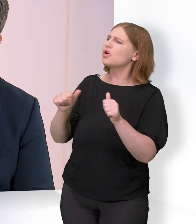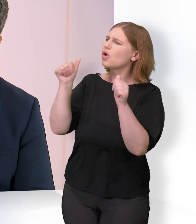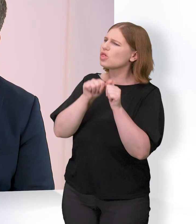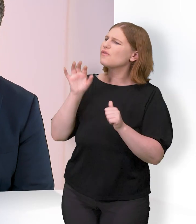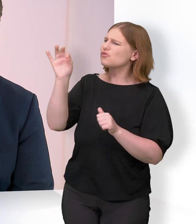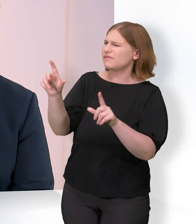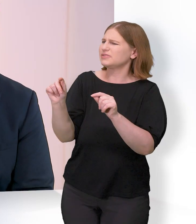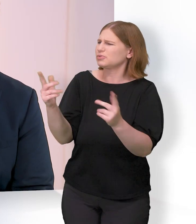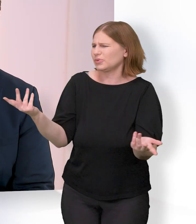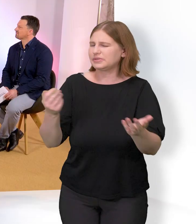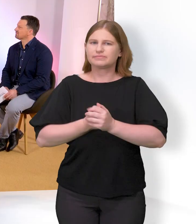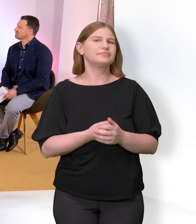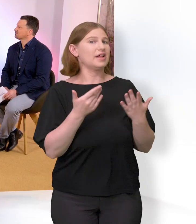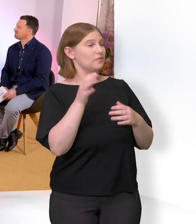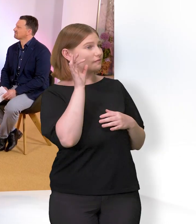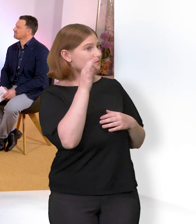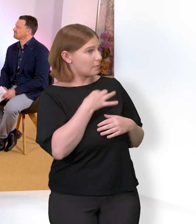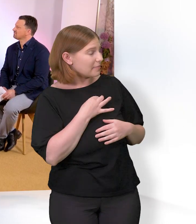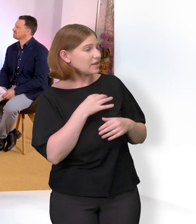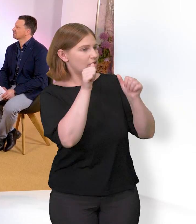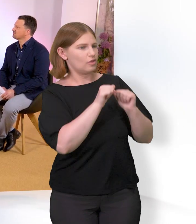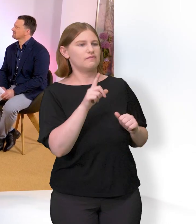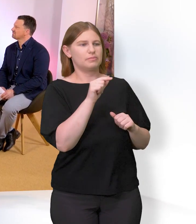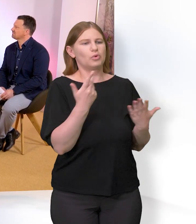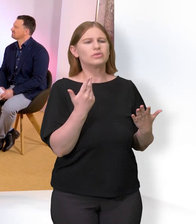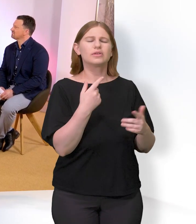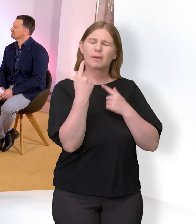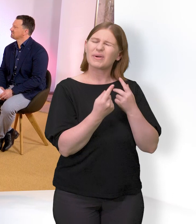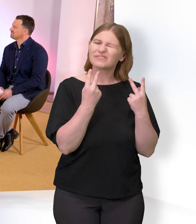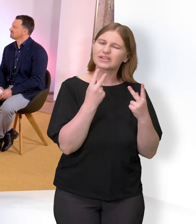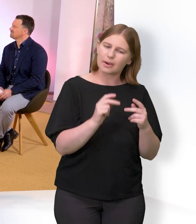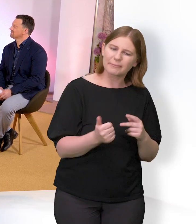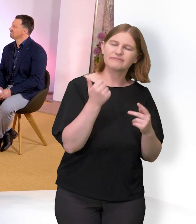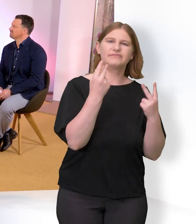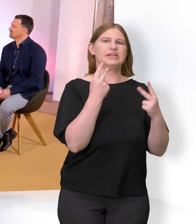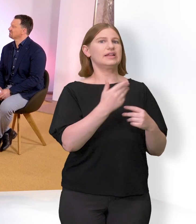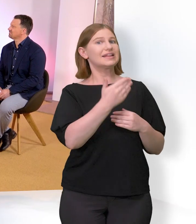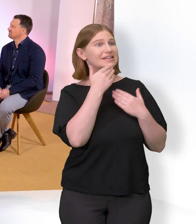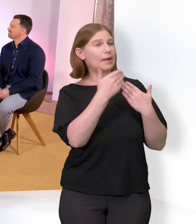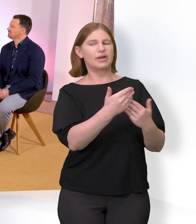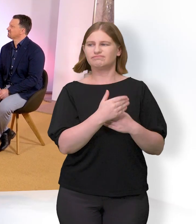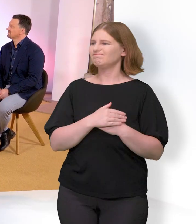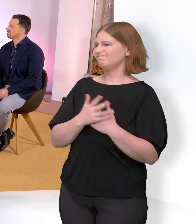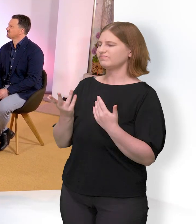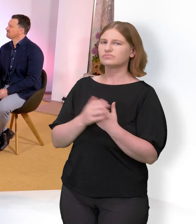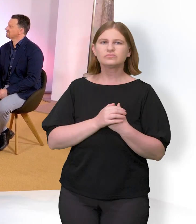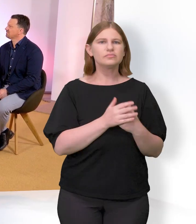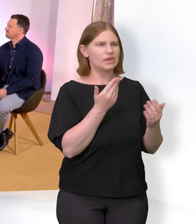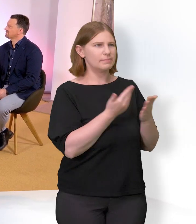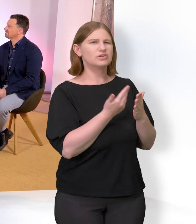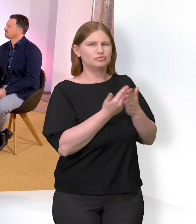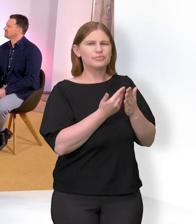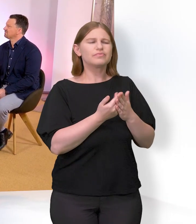dich? Also für mich ist Glück, fängt immer mit Dankbarkeit an. Wenn ich, sobald